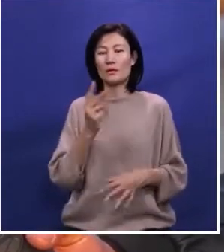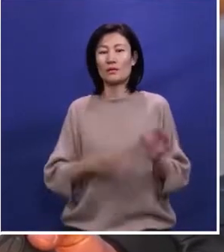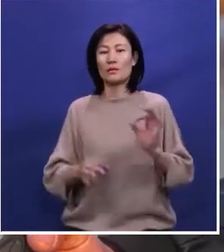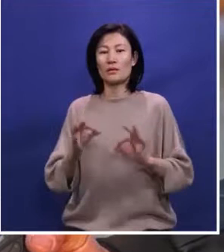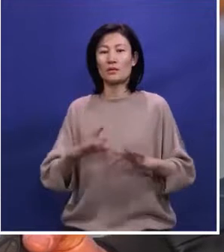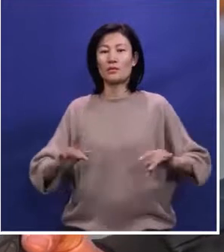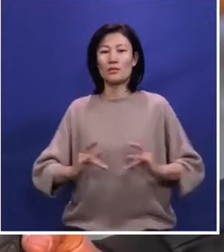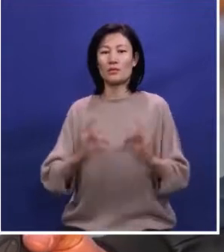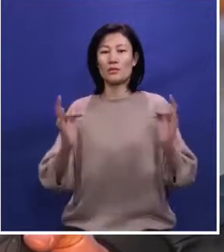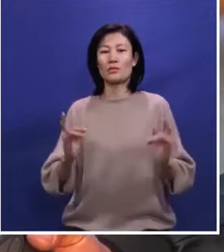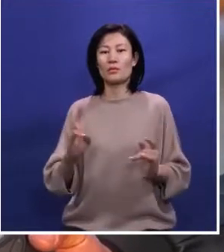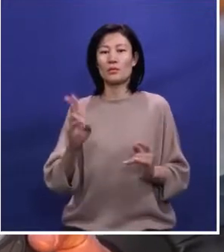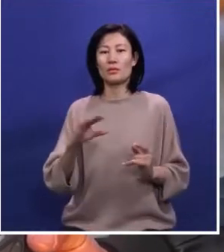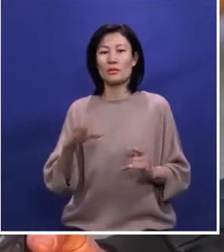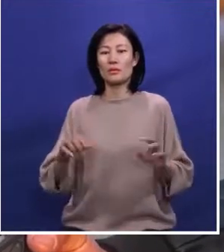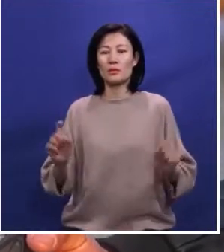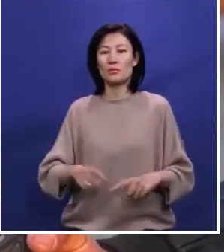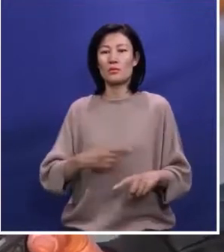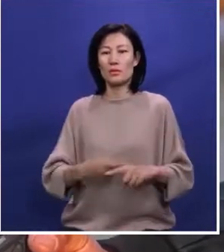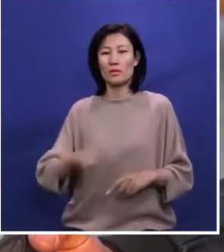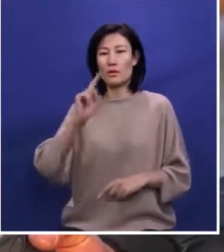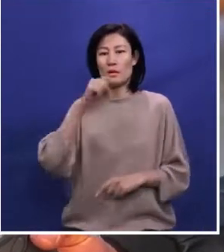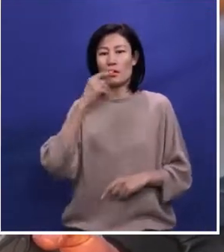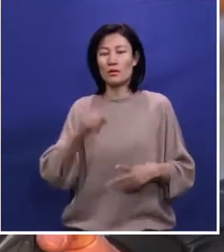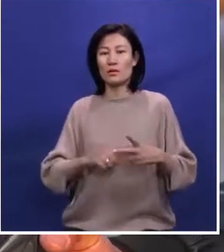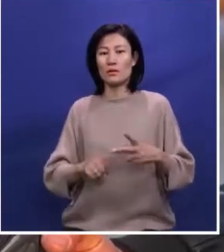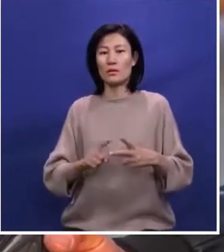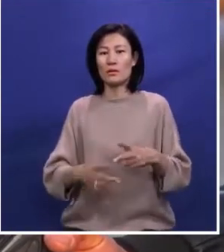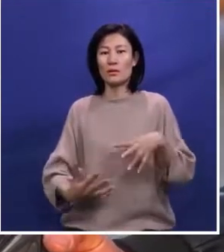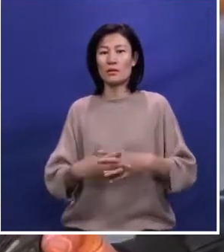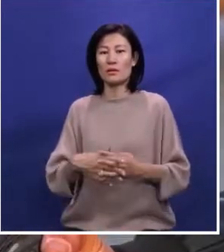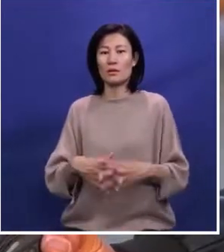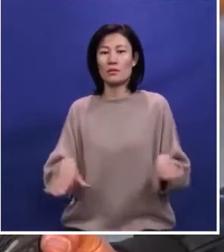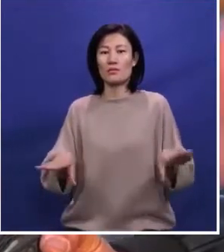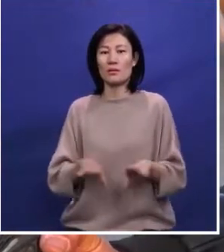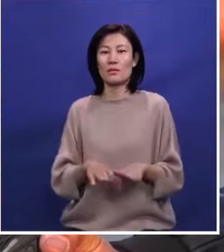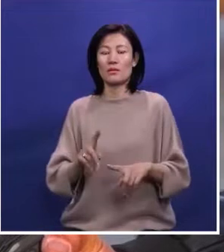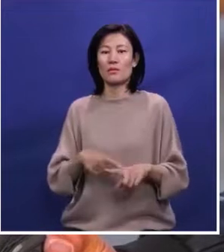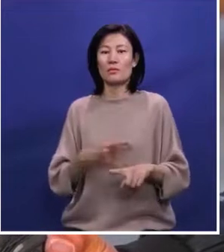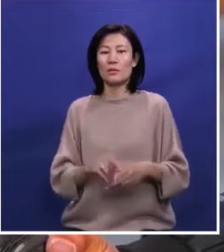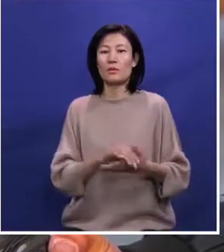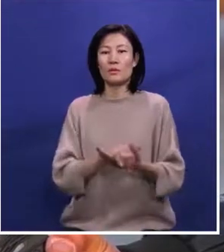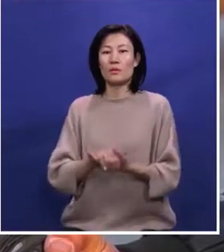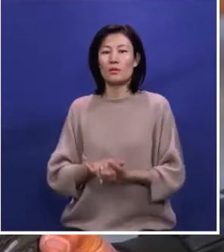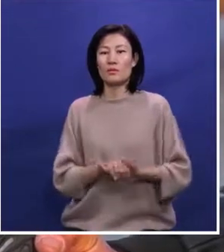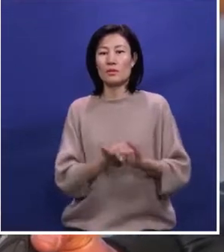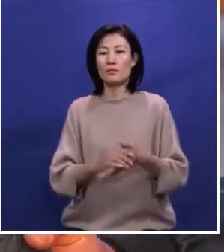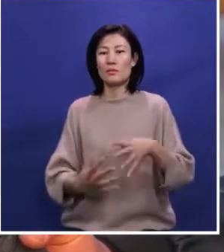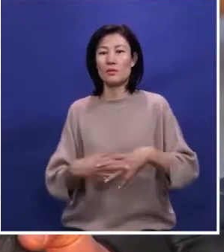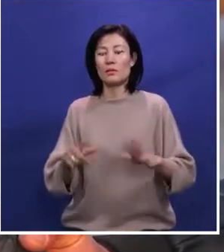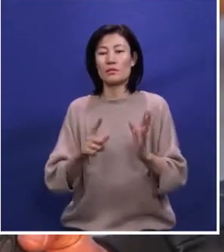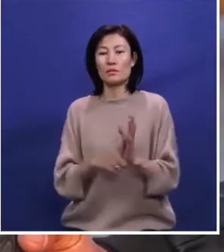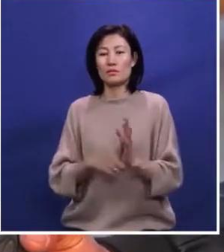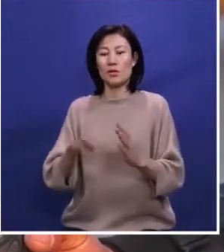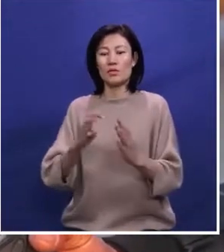көпір салынды мына Келес өзенінің үстінен. Бұл былай айтқанда екі ауылды біріктіріп жатыр. Мына жерде Ынтымақ ауылында